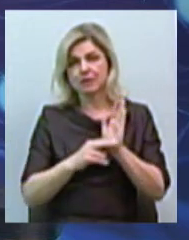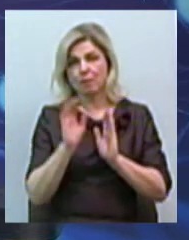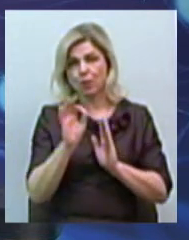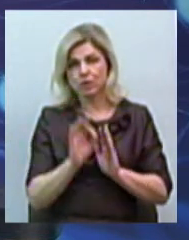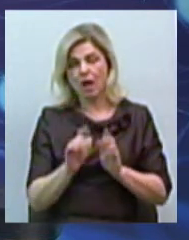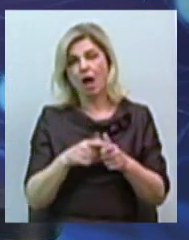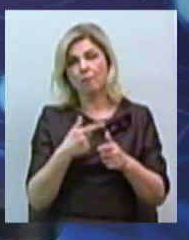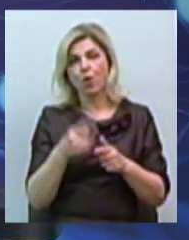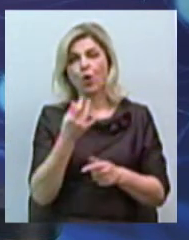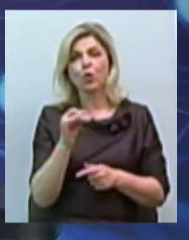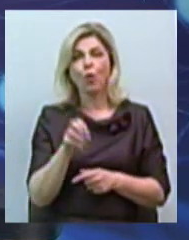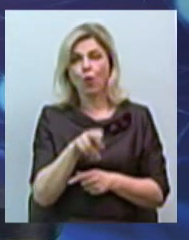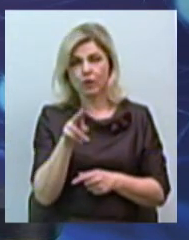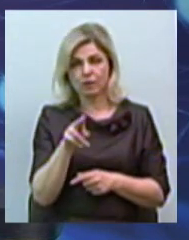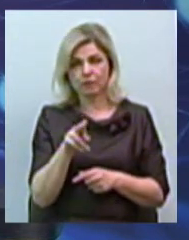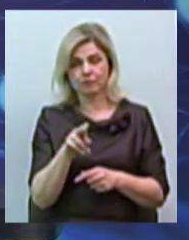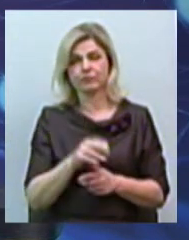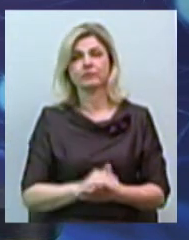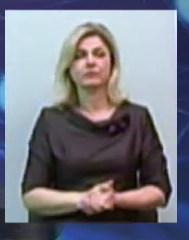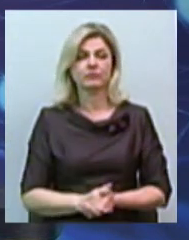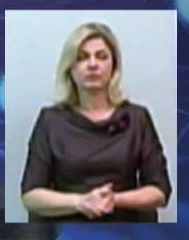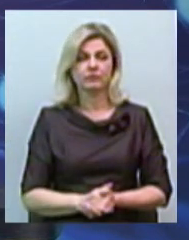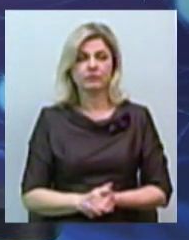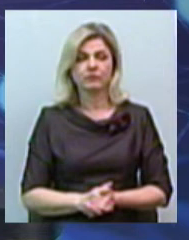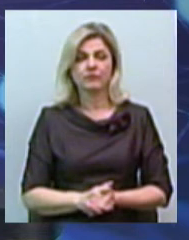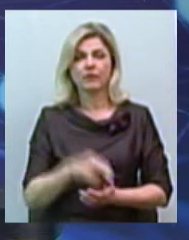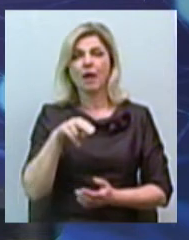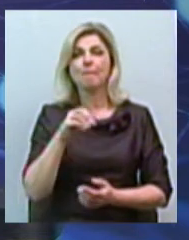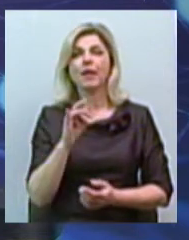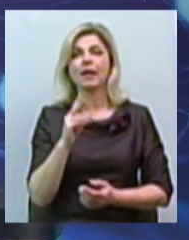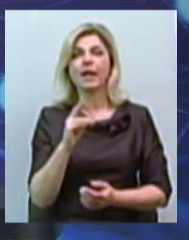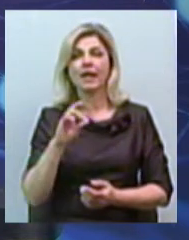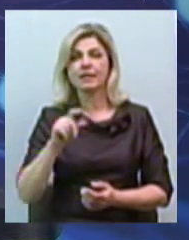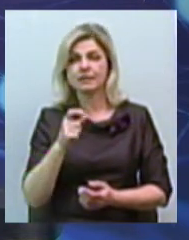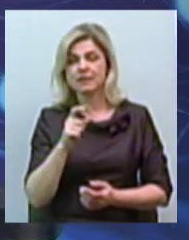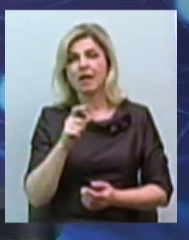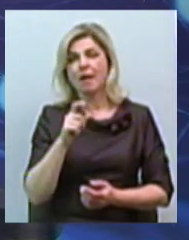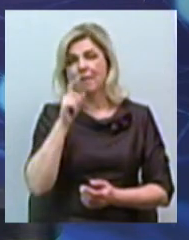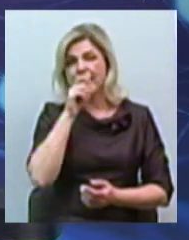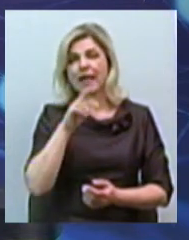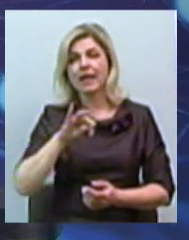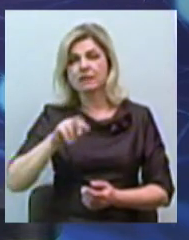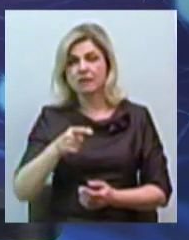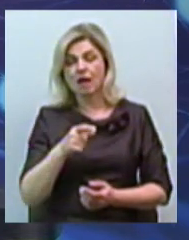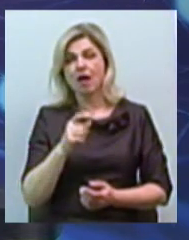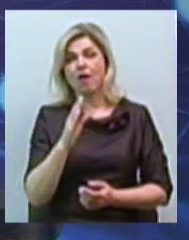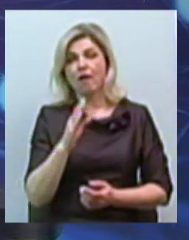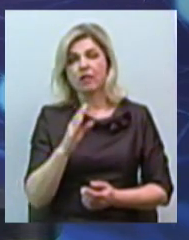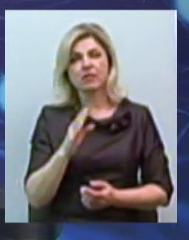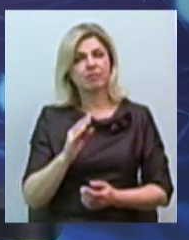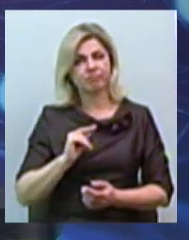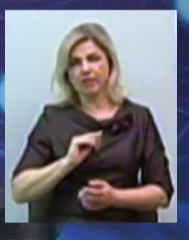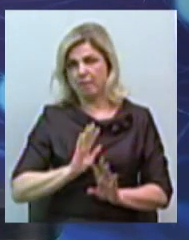йодним розчином, антисептиком. Перекис водню в даному випадку не спрацює.